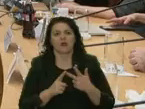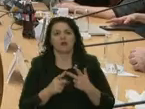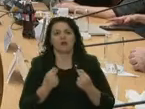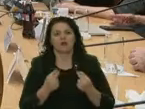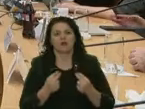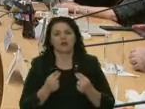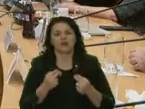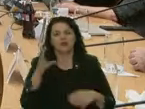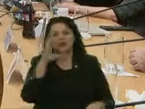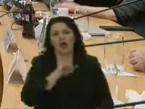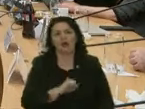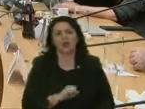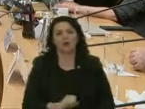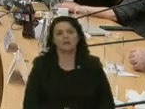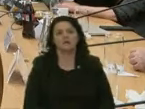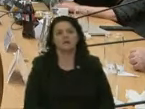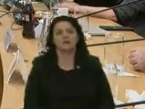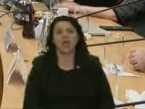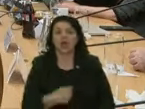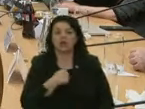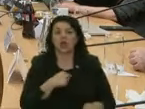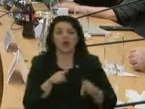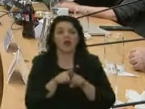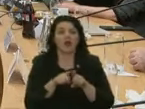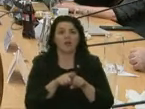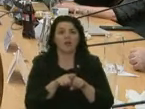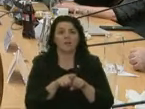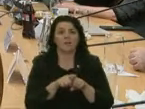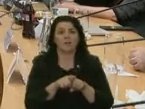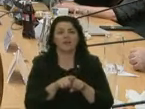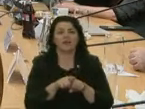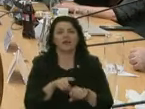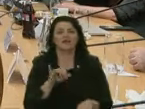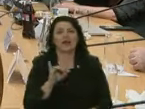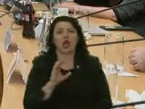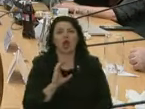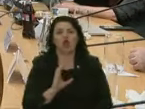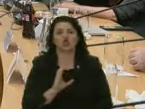seara, și eu sunt regizor și manager cultural, Iasmina Cloșcă mă numesc. Prezentați.